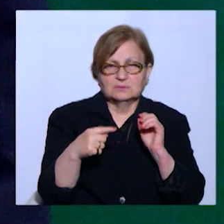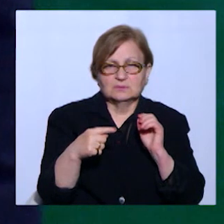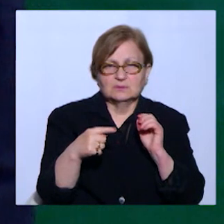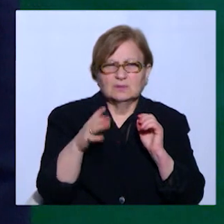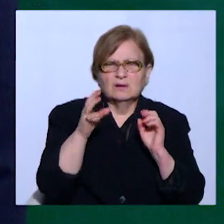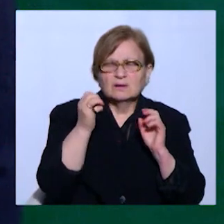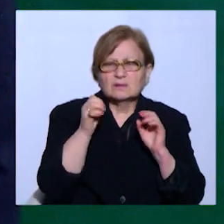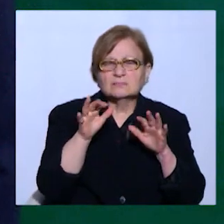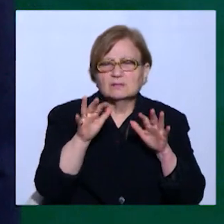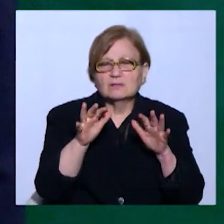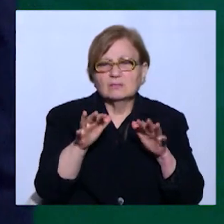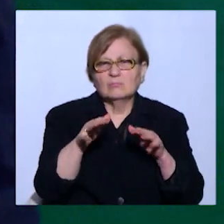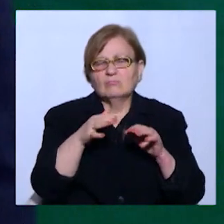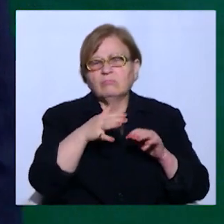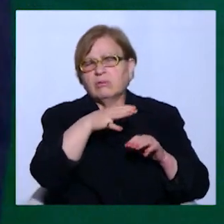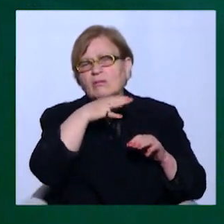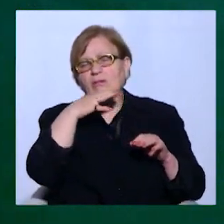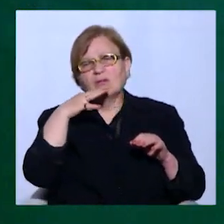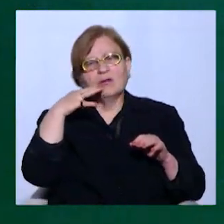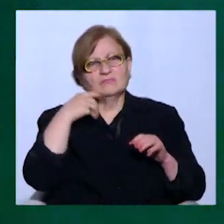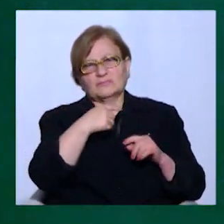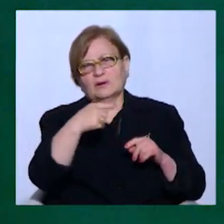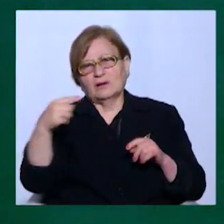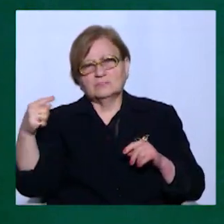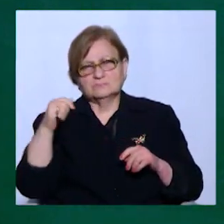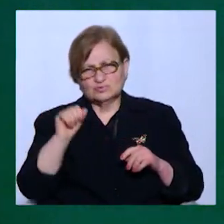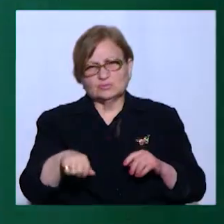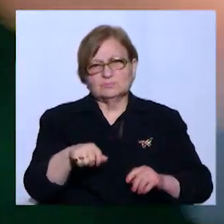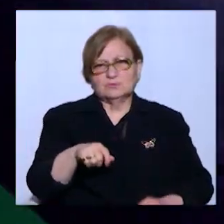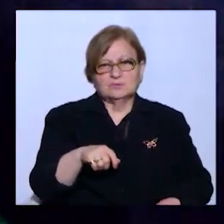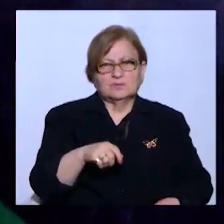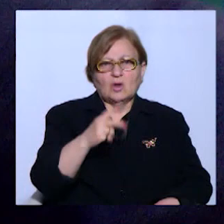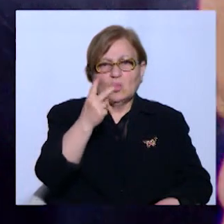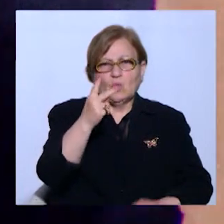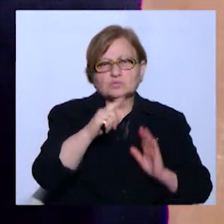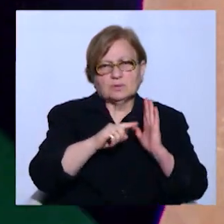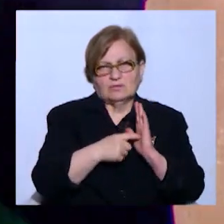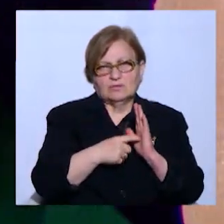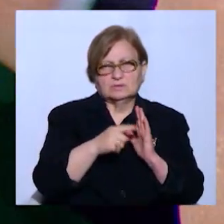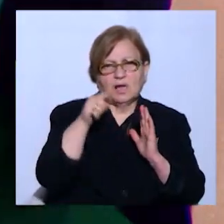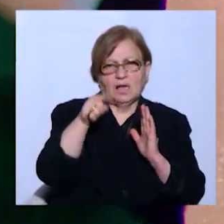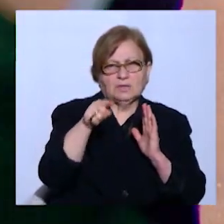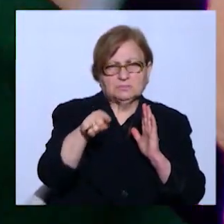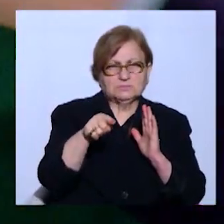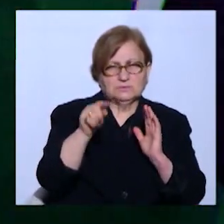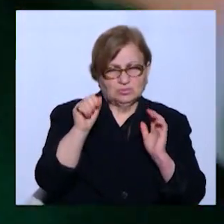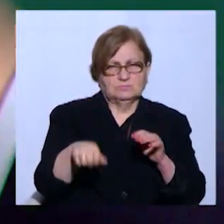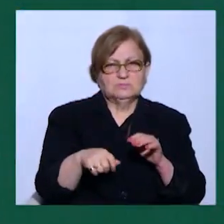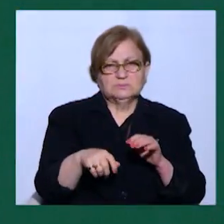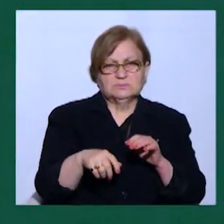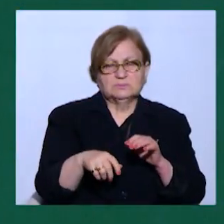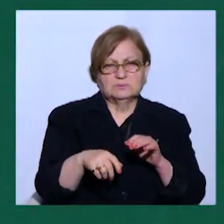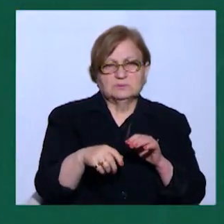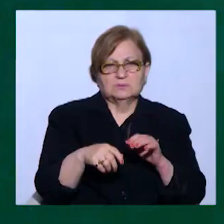კიდე იმდენს შემოუწე, სანამ არ მეტყვით, რომ გაჩერდიო, მანამდე არ გაჩერდები. აა, ორს გამამრავლებ 1000-ზე.